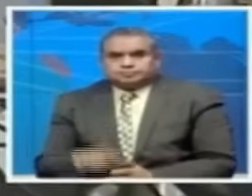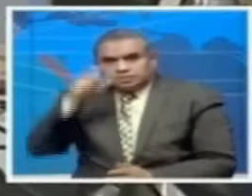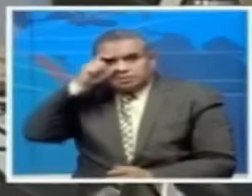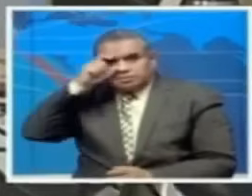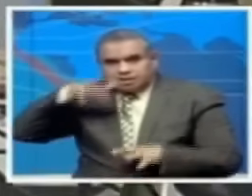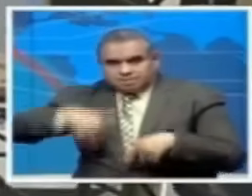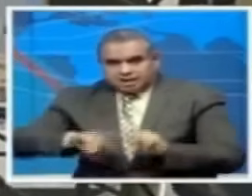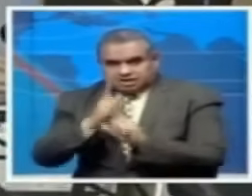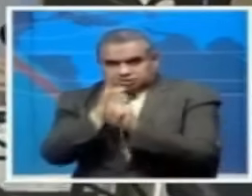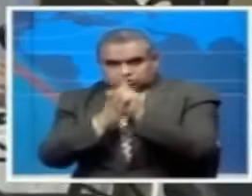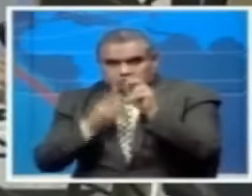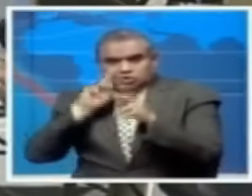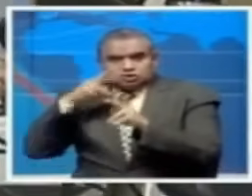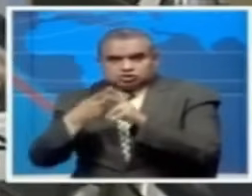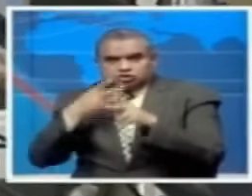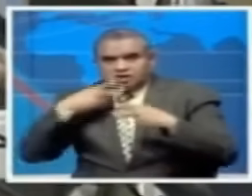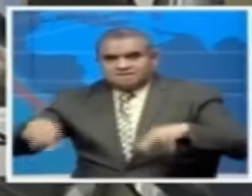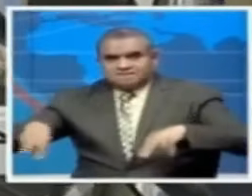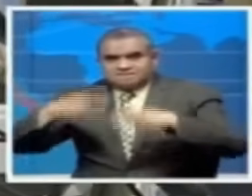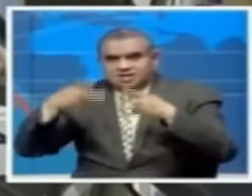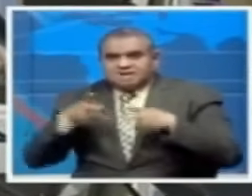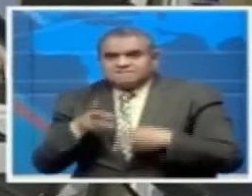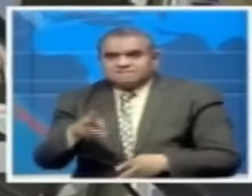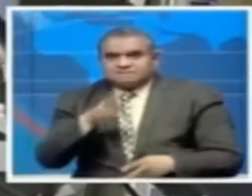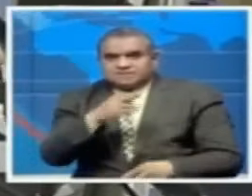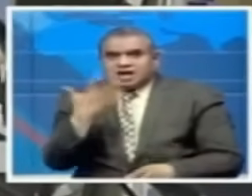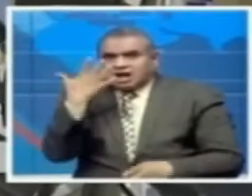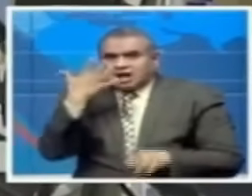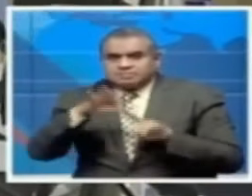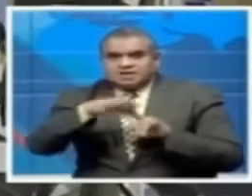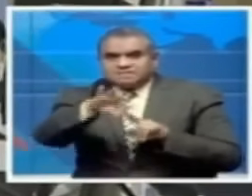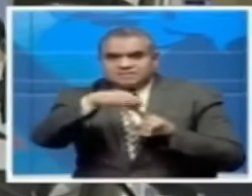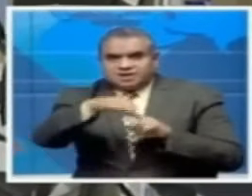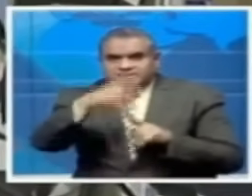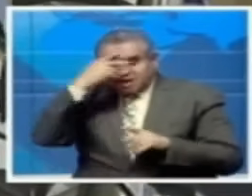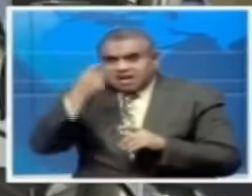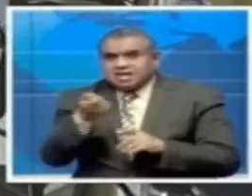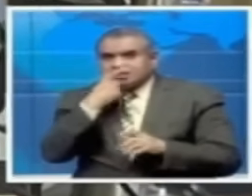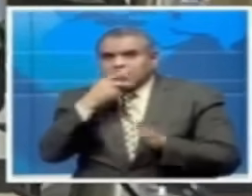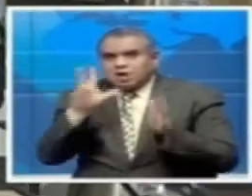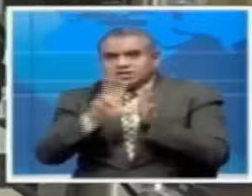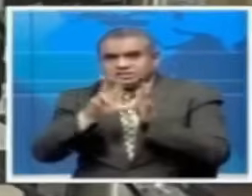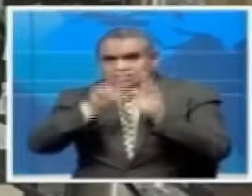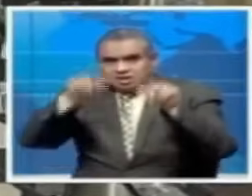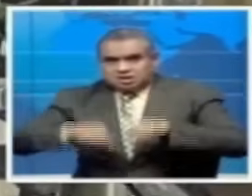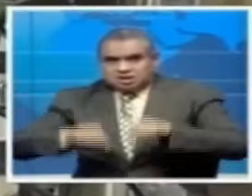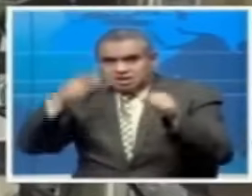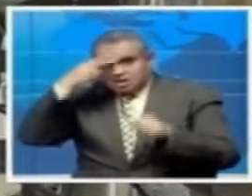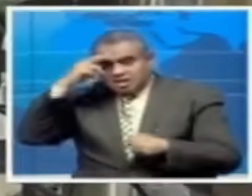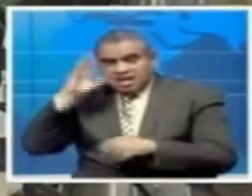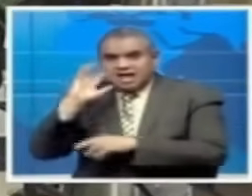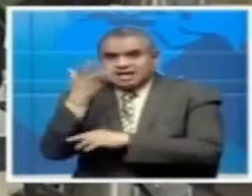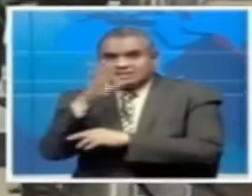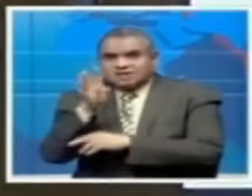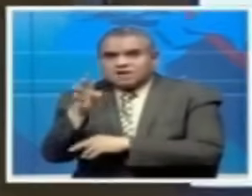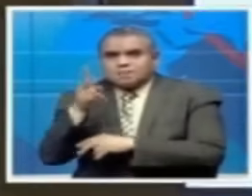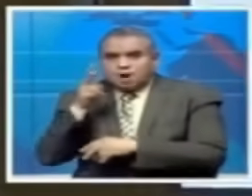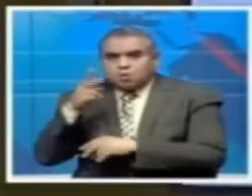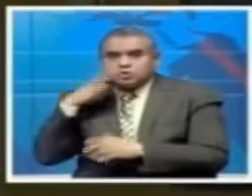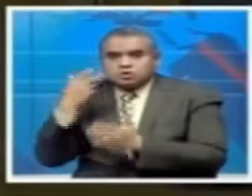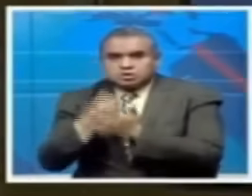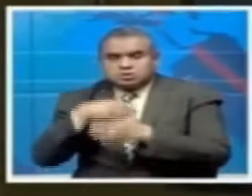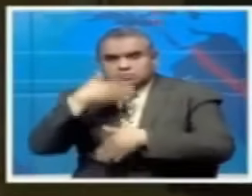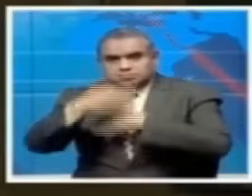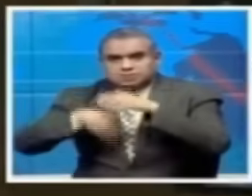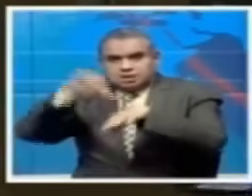مدبولي يشهد عبر الفيديو كونفرنس افتتاح 5 أفرع لصيدليات إسعاف 24 بعد تطويرها، ويوجه بسرعة